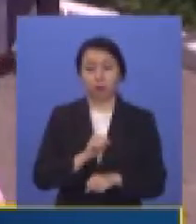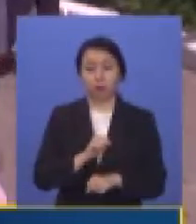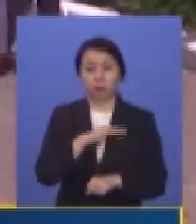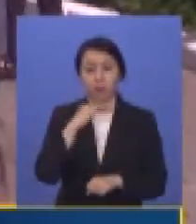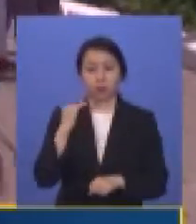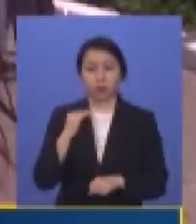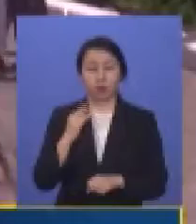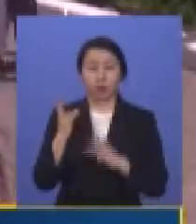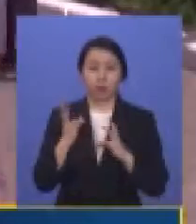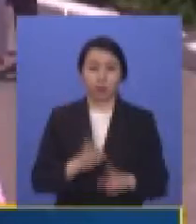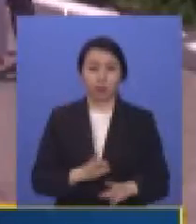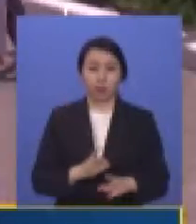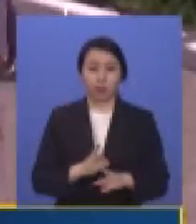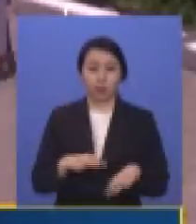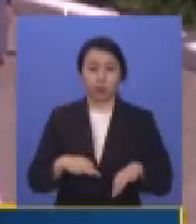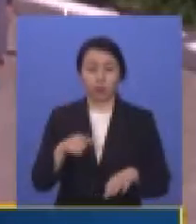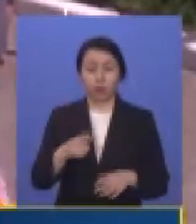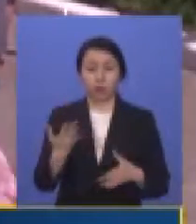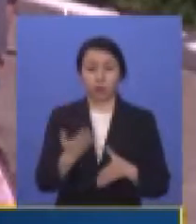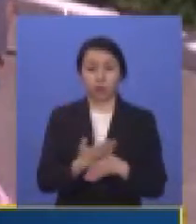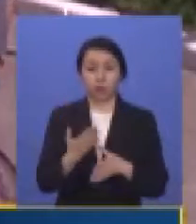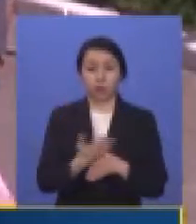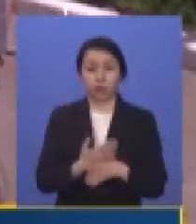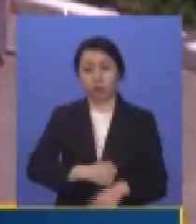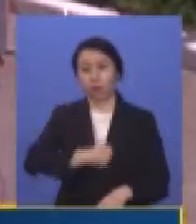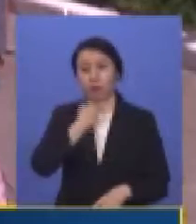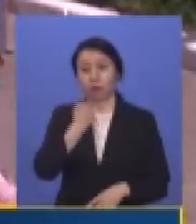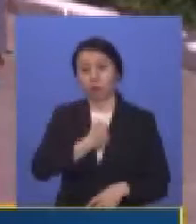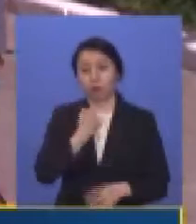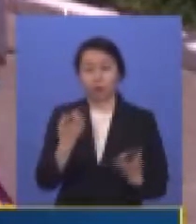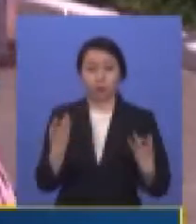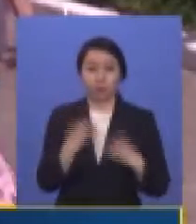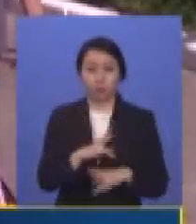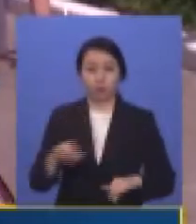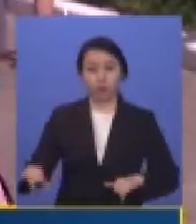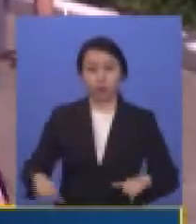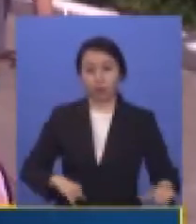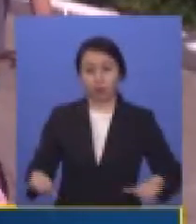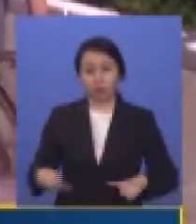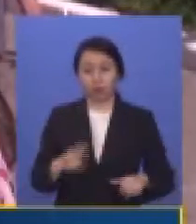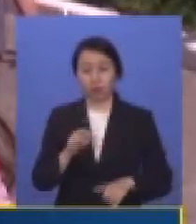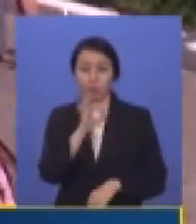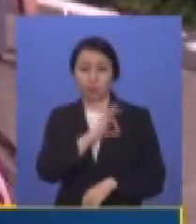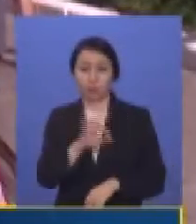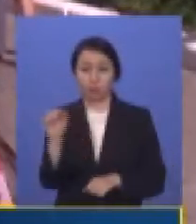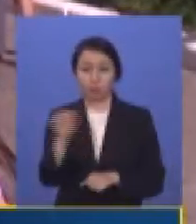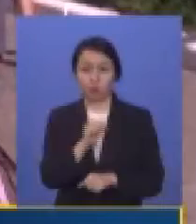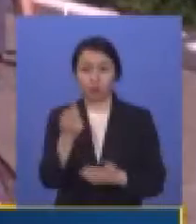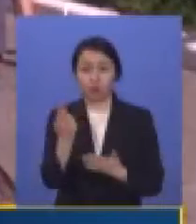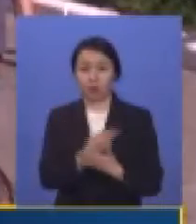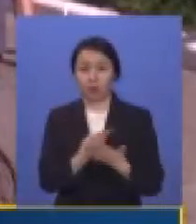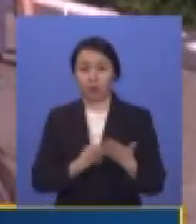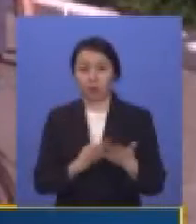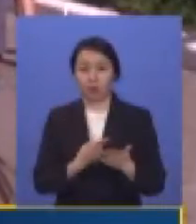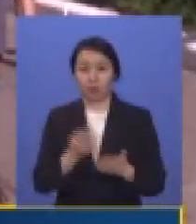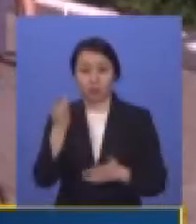ребятишки попадают в ДТП. А тут благодаря взрослым немножко пошалить и использовать машину как холст. Это